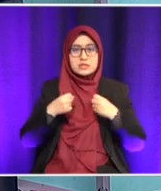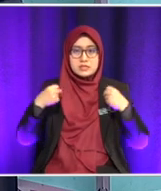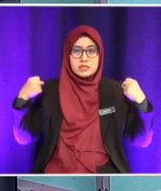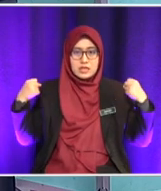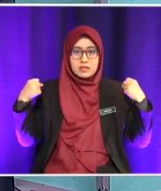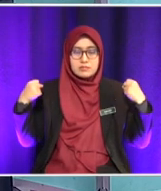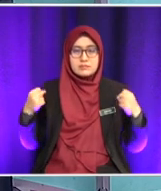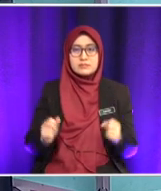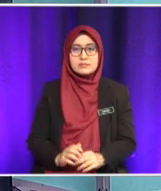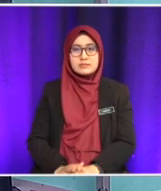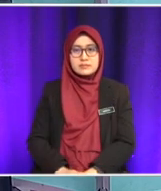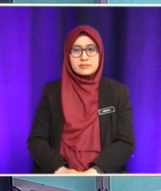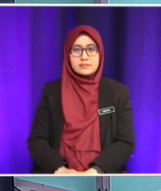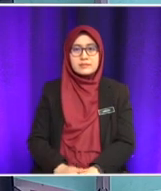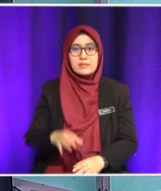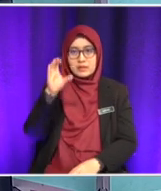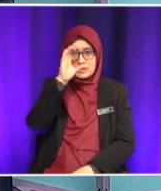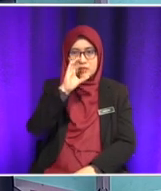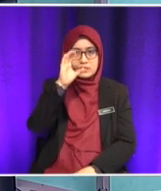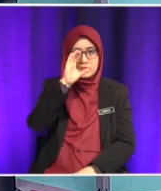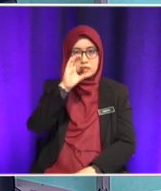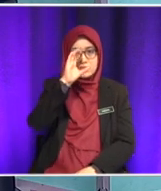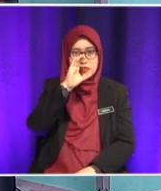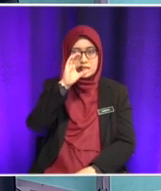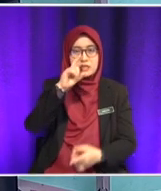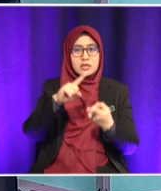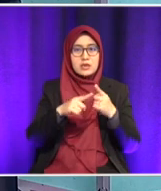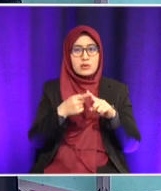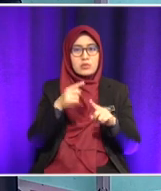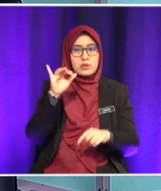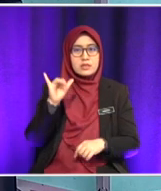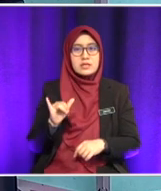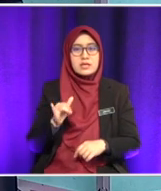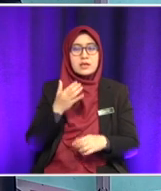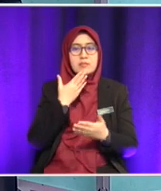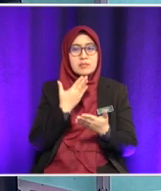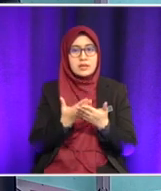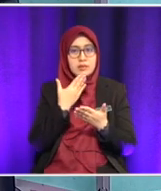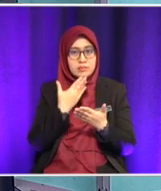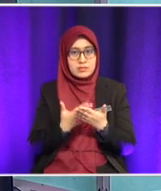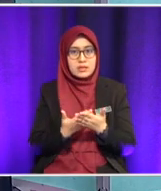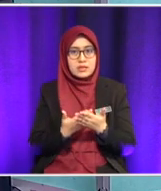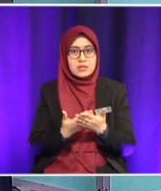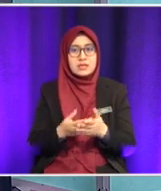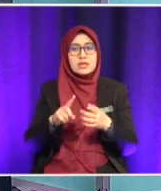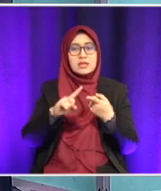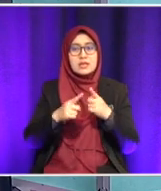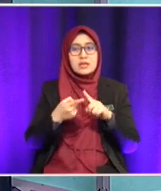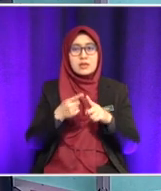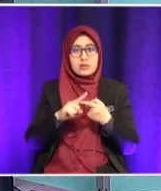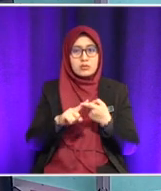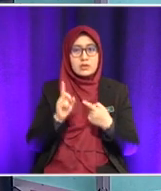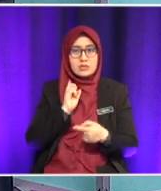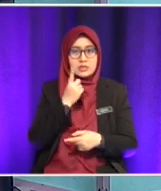setamannya memberi sekolah Pilihlah kawan yang baik-baik sangat penting kawan kita mencerminkan